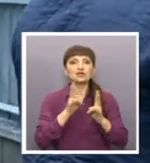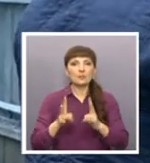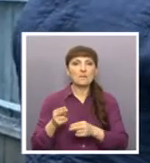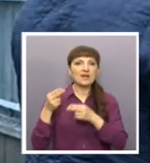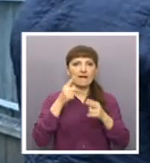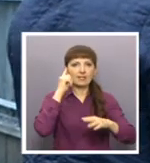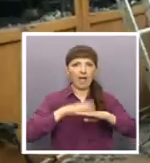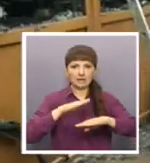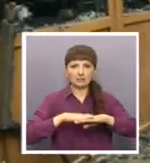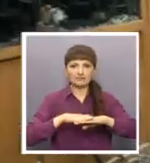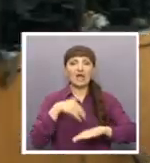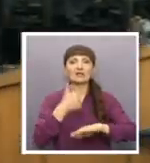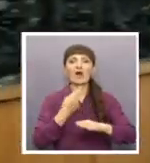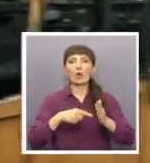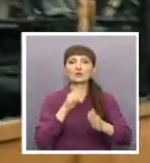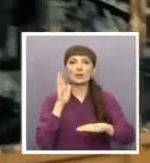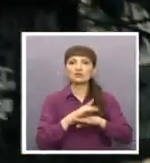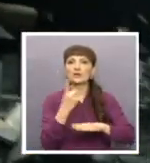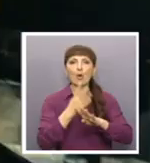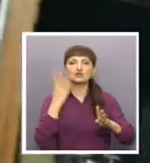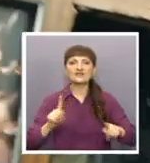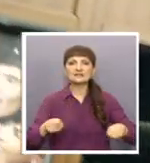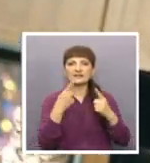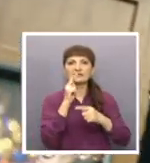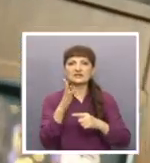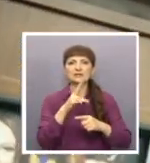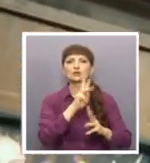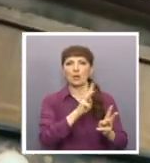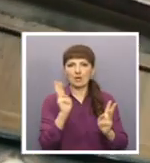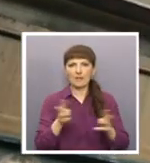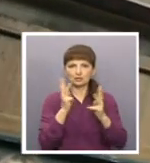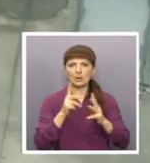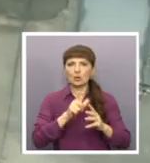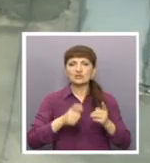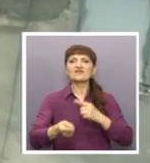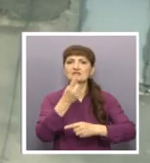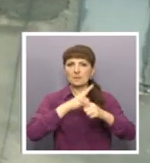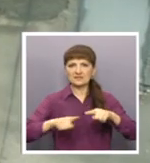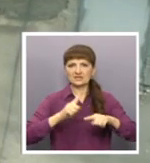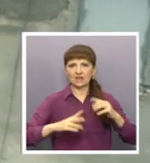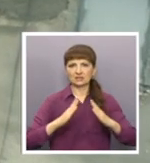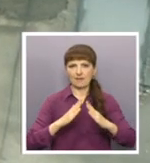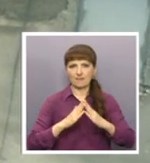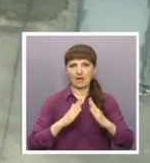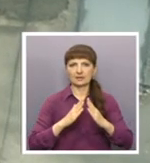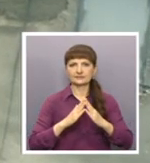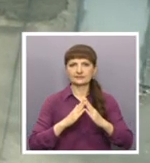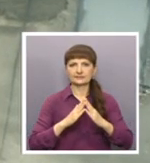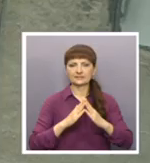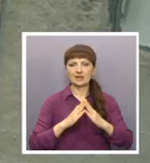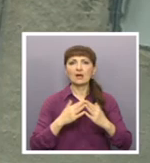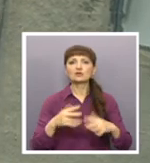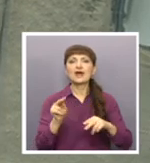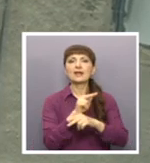Бауржан Байбек. Глава города поручил в первую очередь восстановить квартиры погорельцев, чтобы люди смогли как можно быстрее вернуться в свои дома.